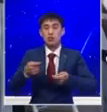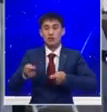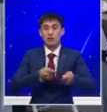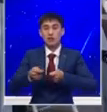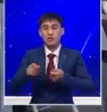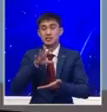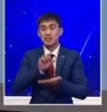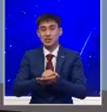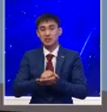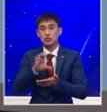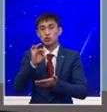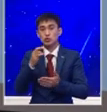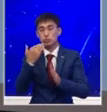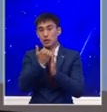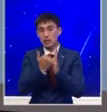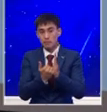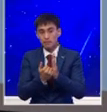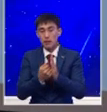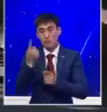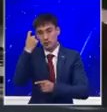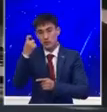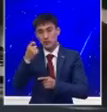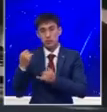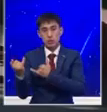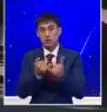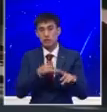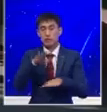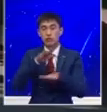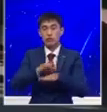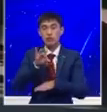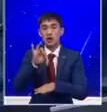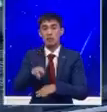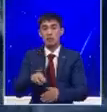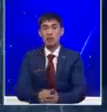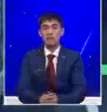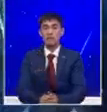координации занятости социальных программ по инициативе благотворительного фонда